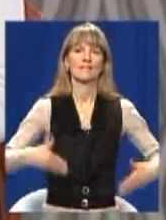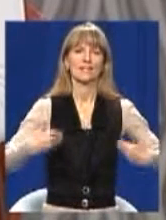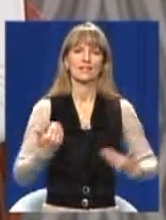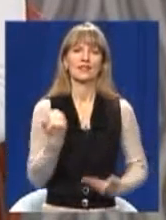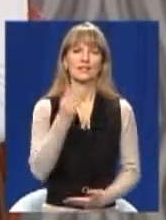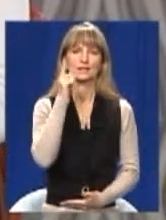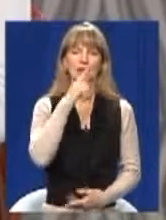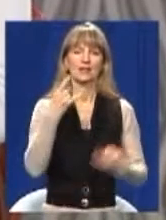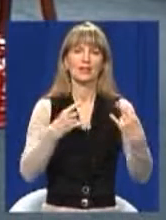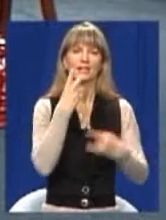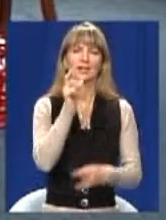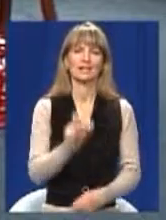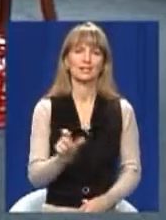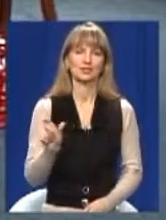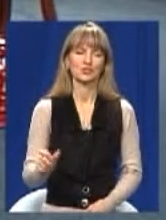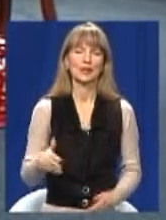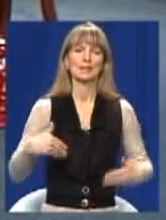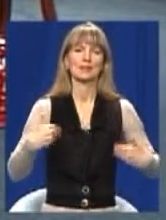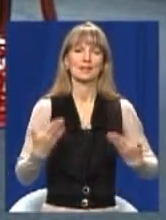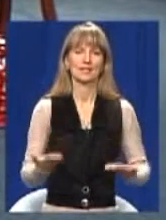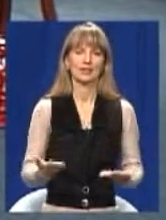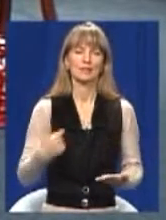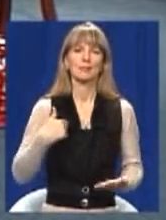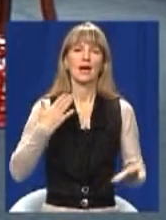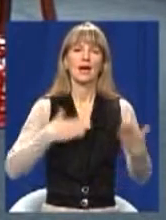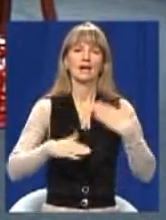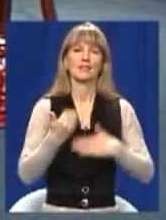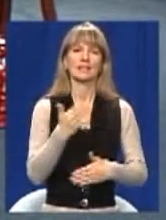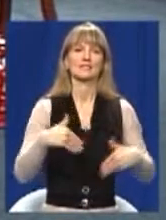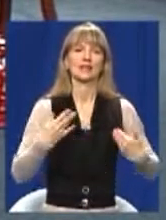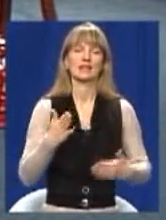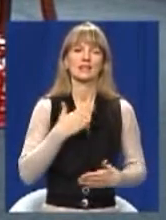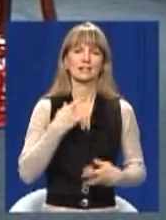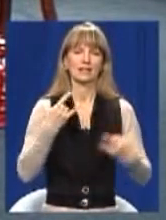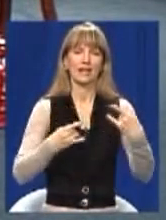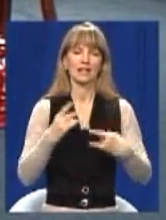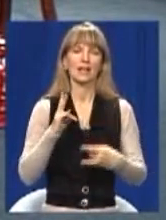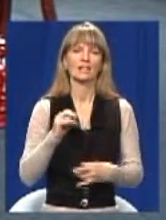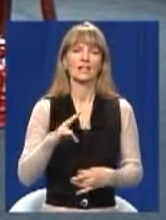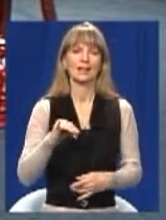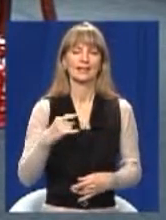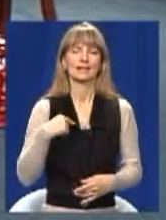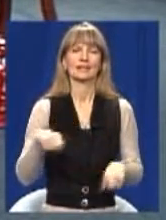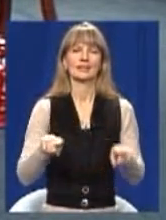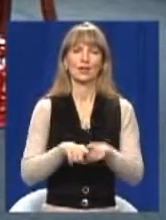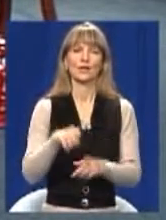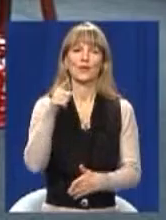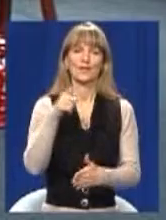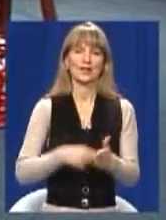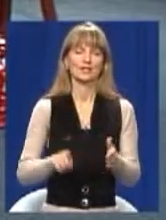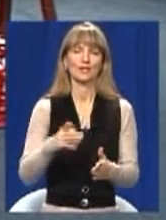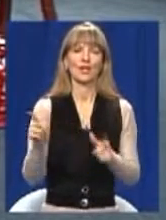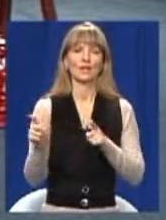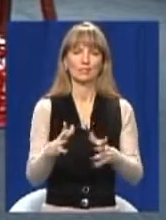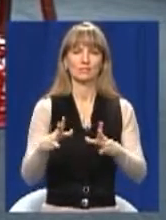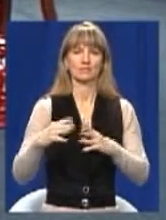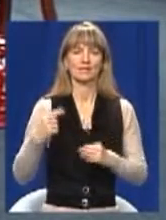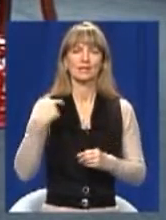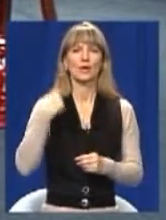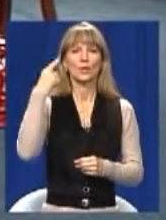Вітаю вас, маленькі телеглядачі. Привіт. Ми раді вітати вас на нашому телеканалі, і ми також впевнені, що ви готові приєднатися до